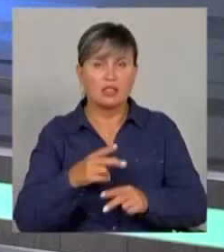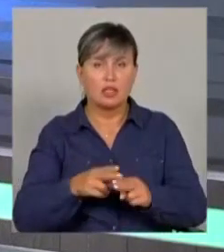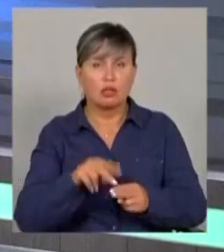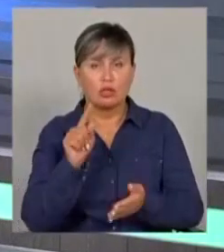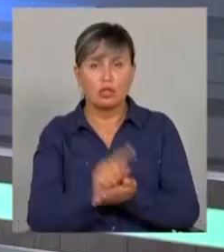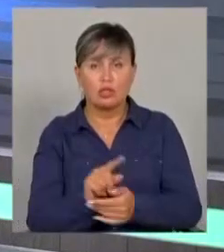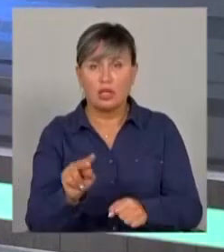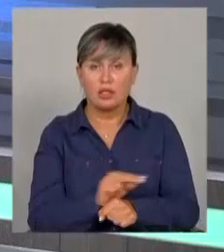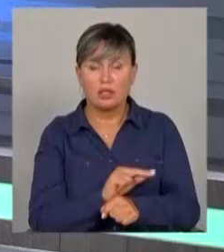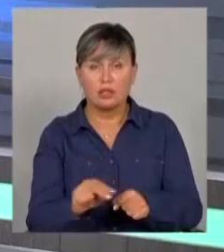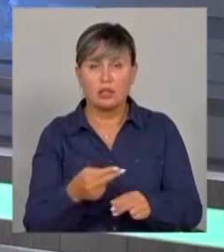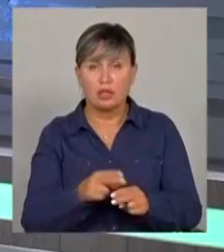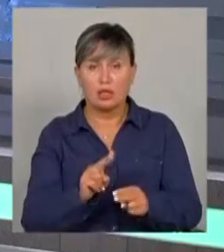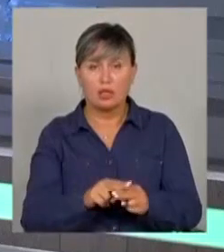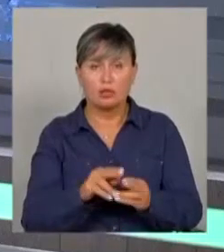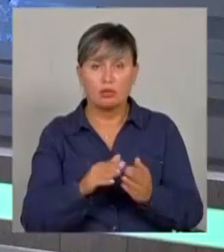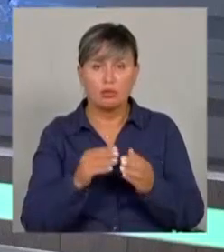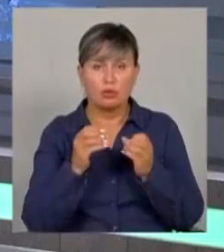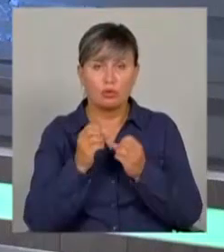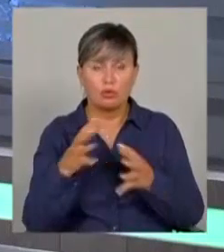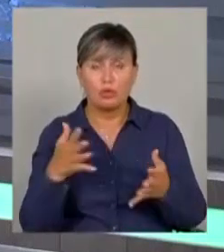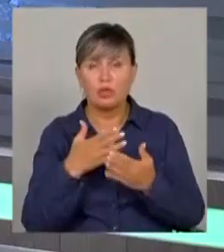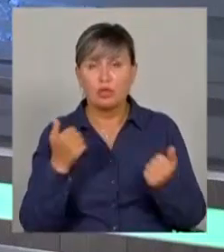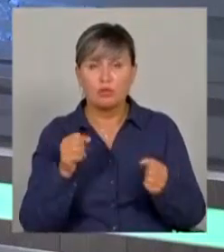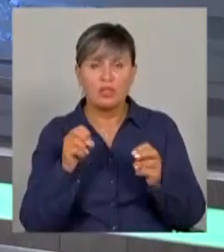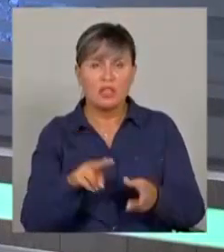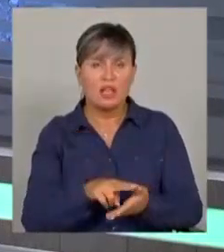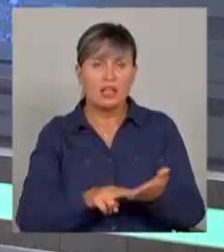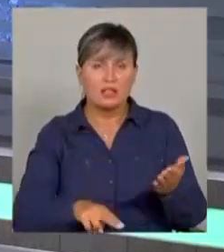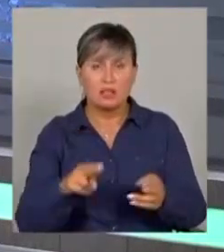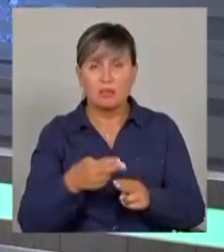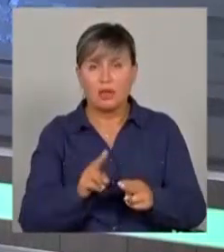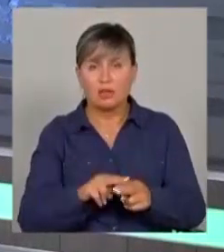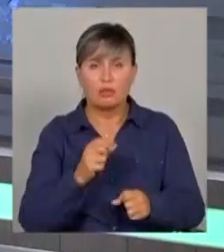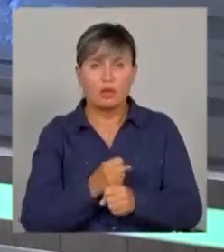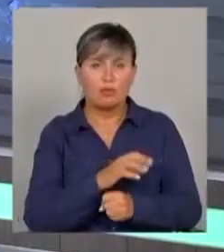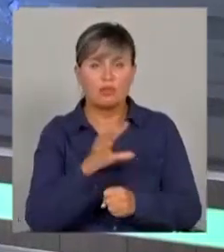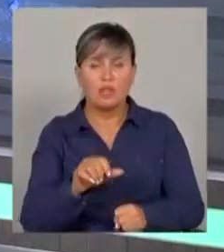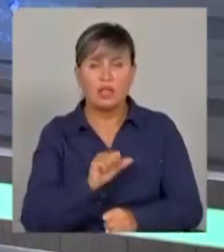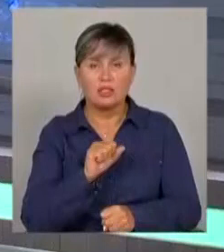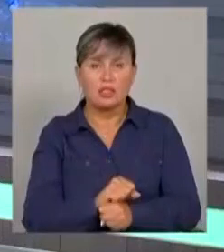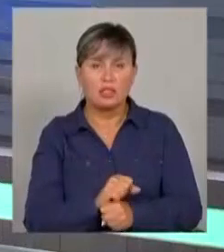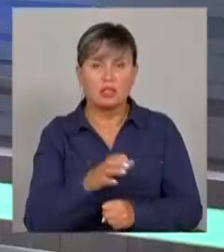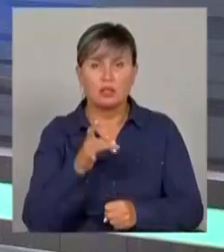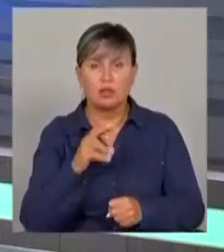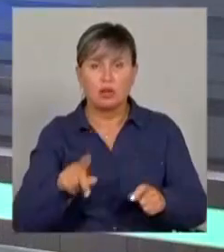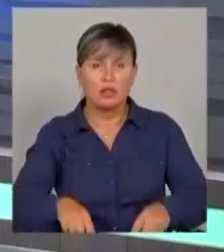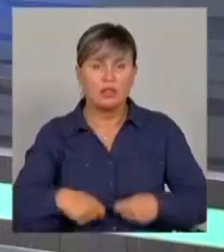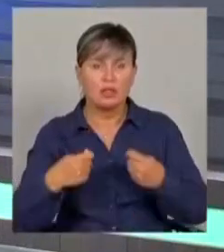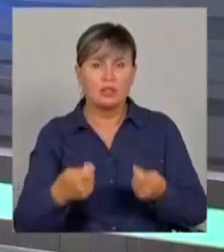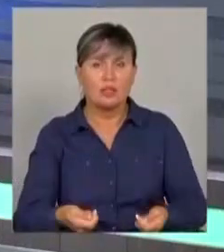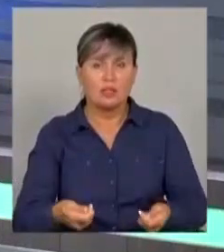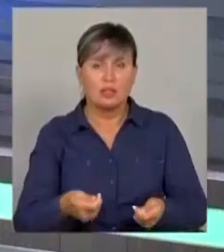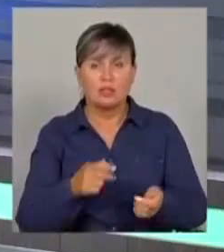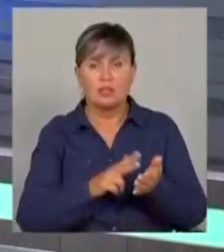должна отреставрировать храм культуры, не имеет специальной лицензии. Из-за чего все работы пришлось приостановить, а сроки сдачи исторического объекта